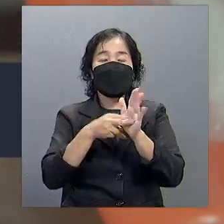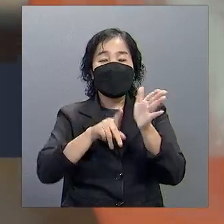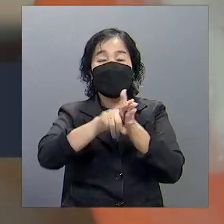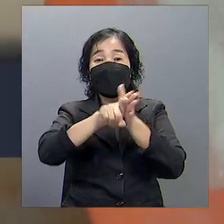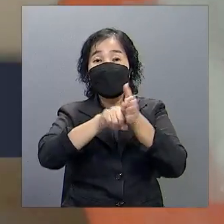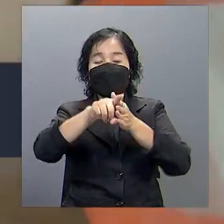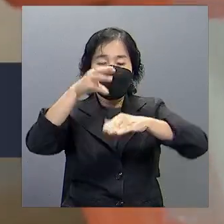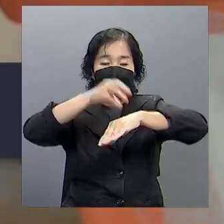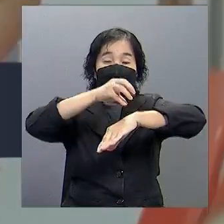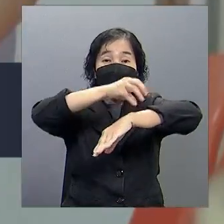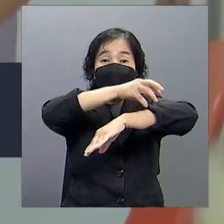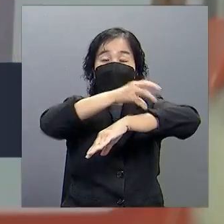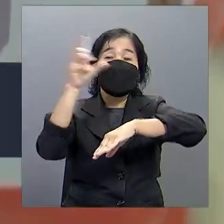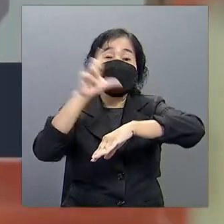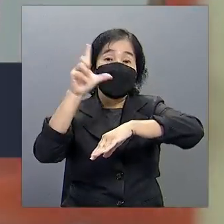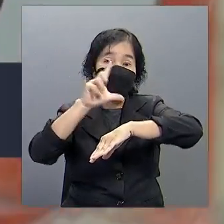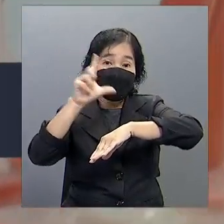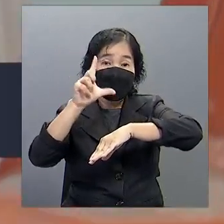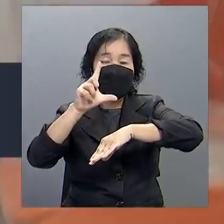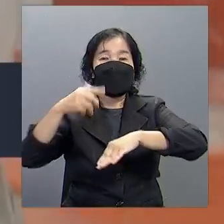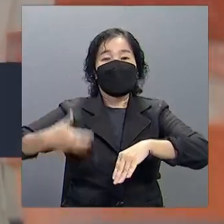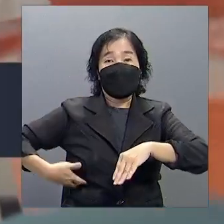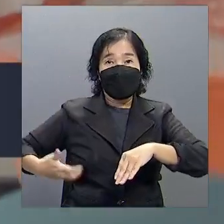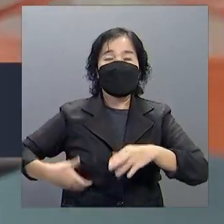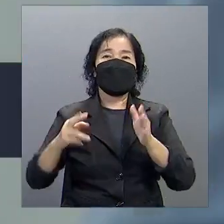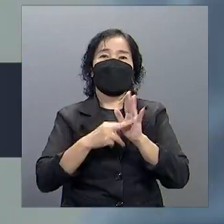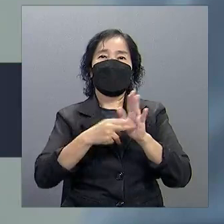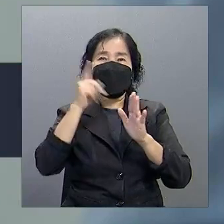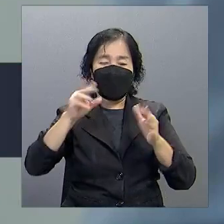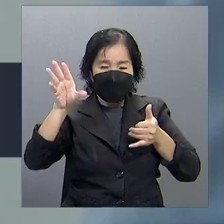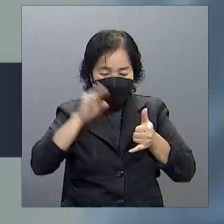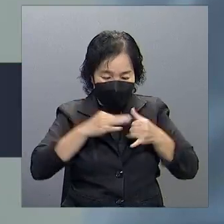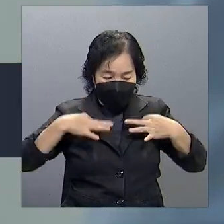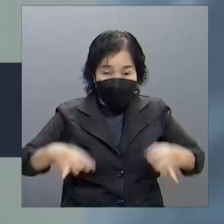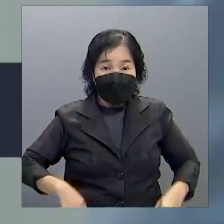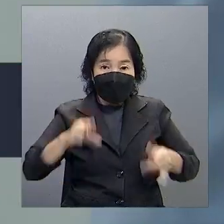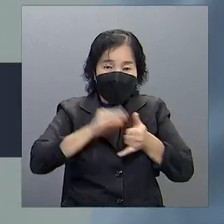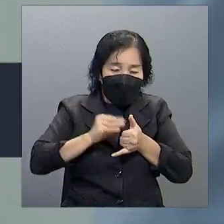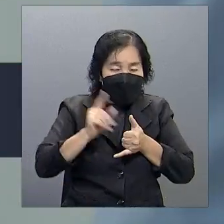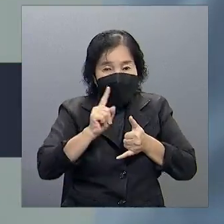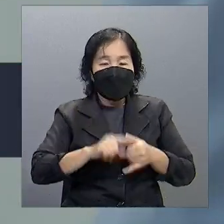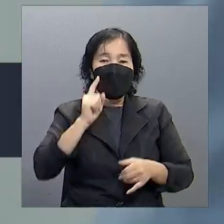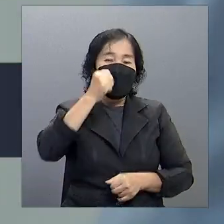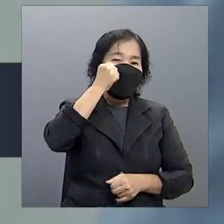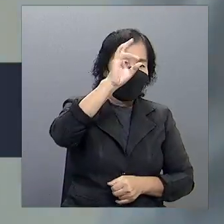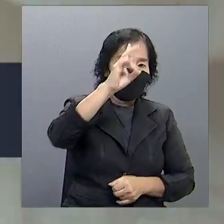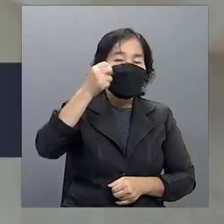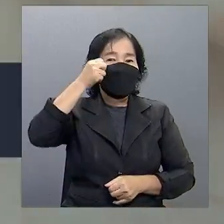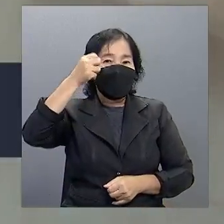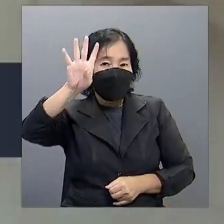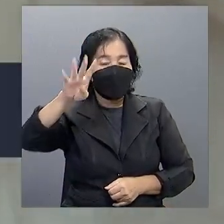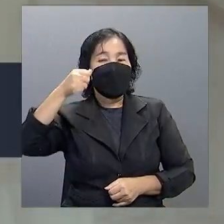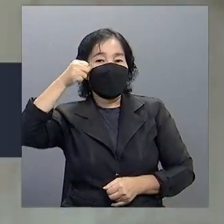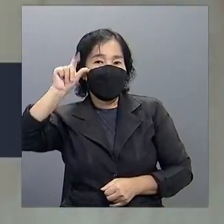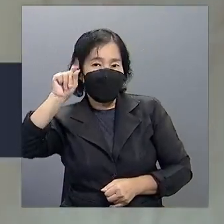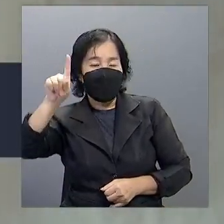มได้นานแค่ไหนโดยทุกๆ7วัน14วันและ21วันเจ้าหน้าที่ก็จะไปตรวจข้าวของเครื่องใช้ของผู้